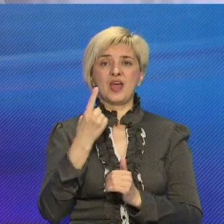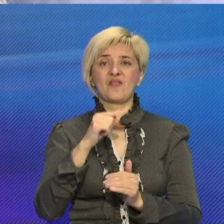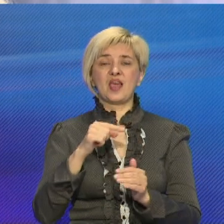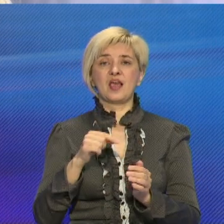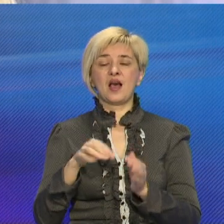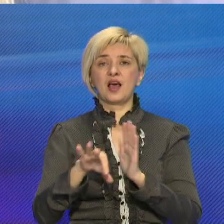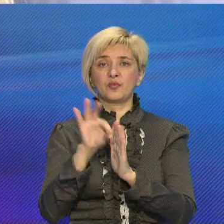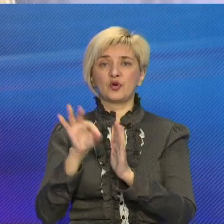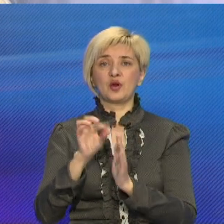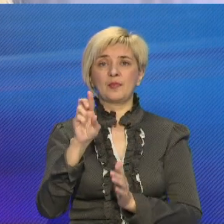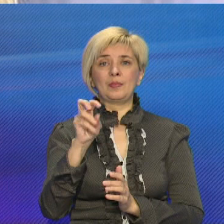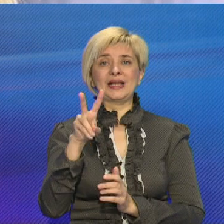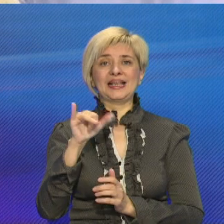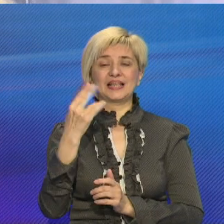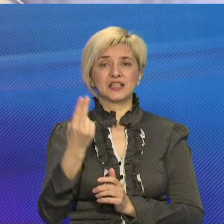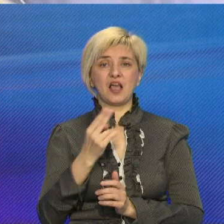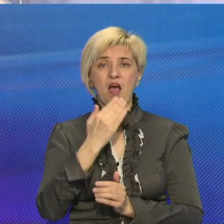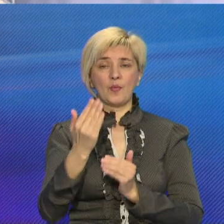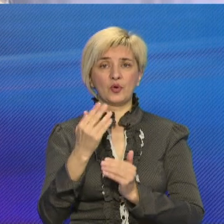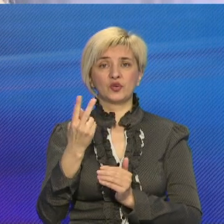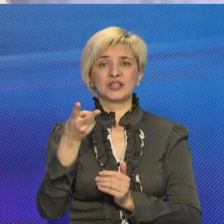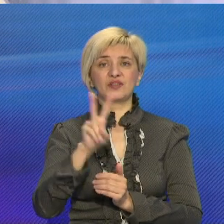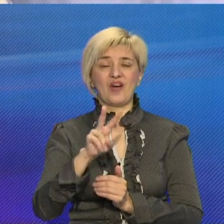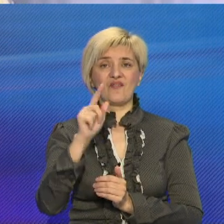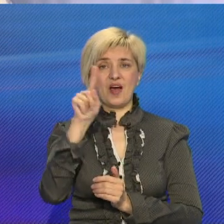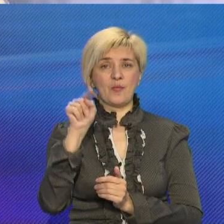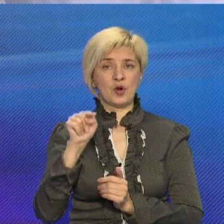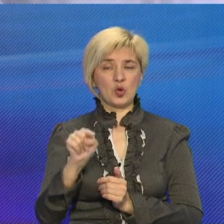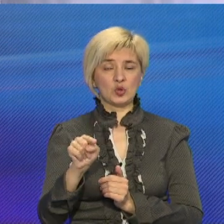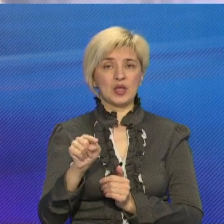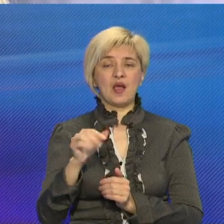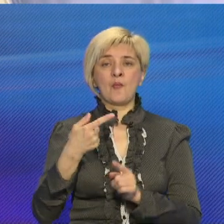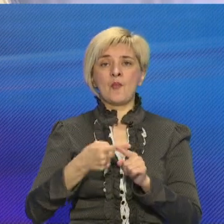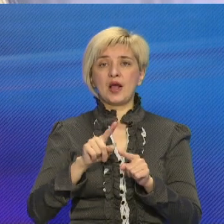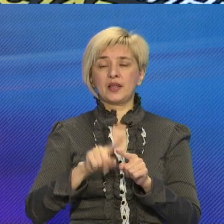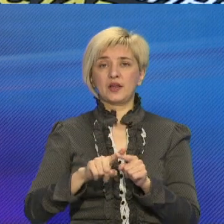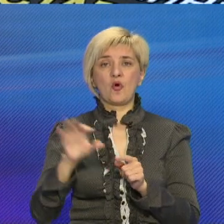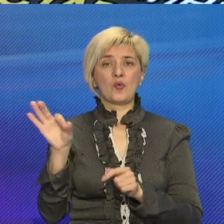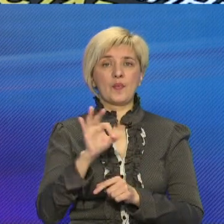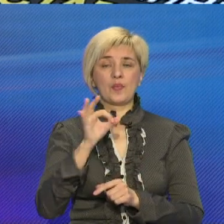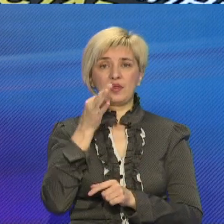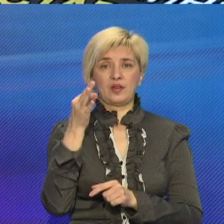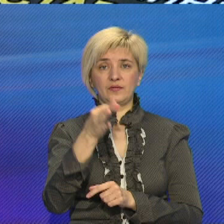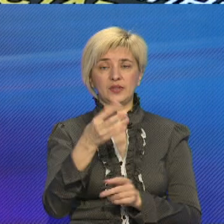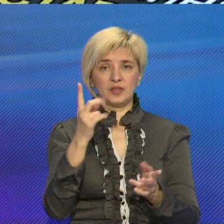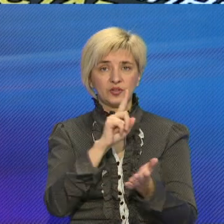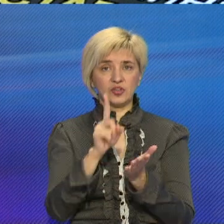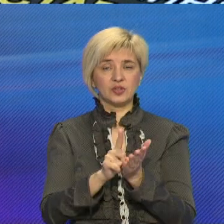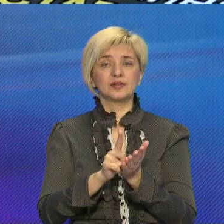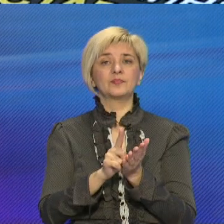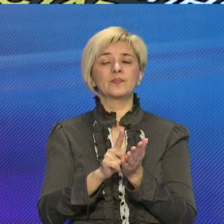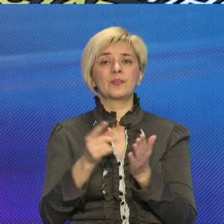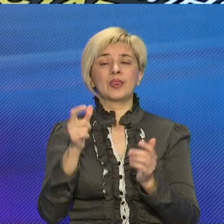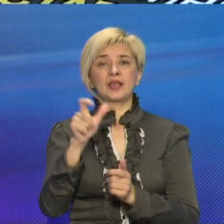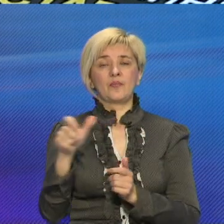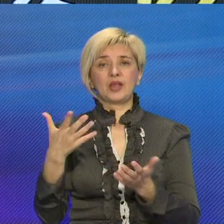это состоящий из двух вопросов. Вот, поэтому в оперативном порядке ребята должны на них ответить. Ребята, которые сегодня выйдут в